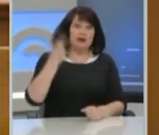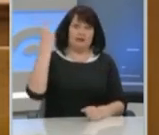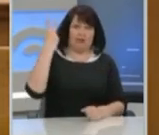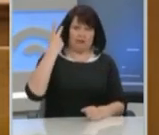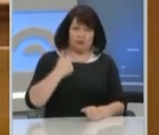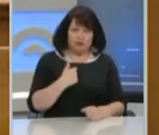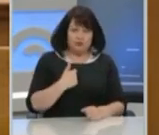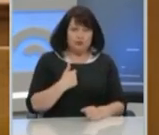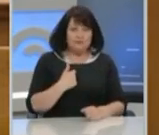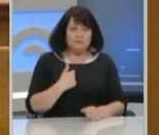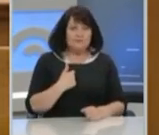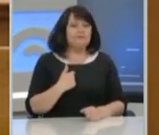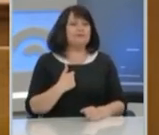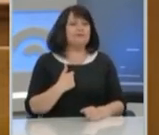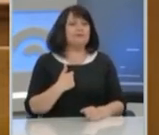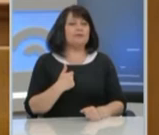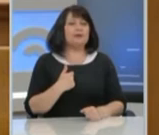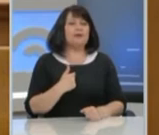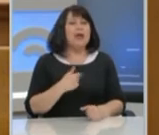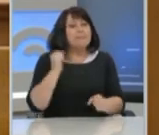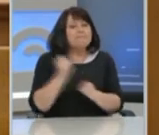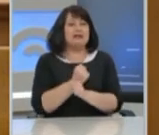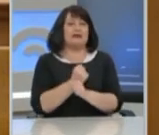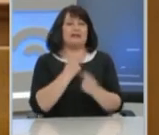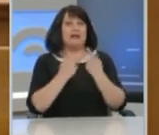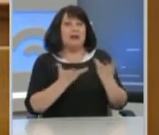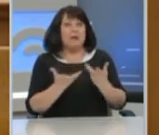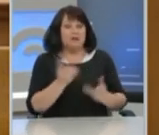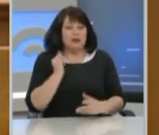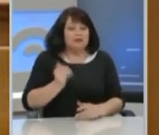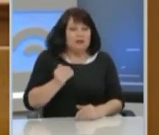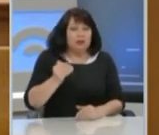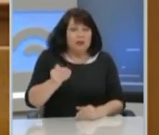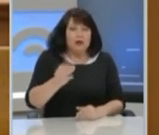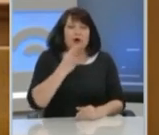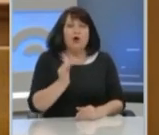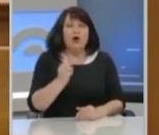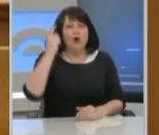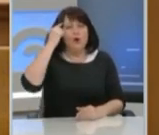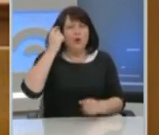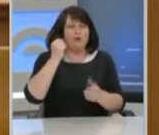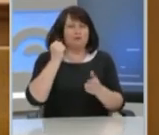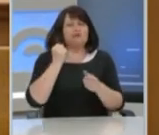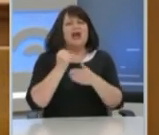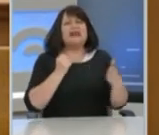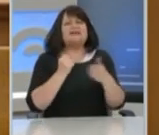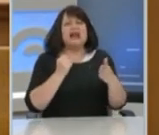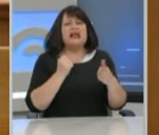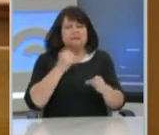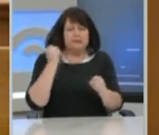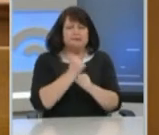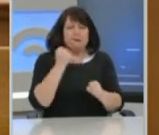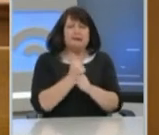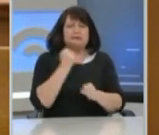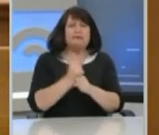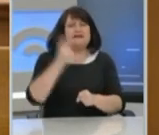μας κατηγορούσατε ότι δεν κλείνουμε τη διαπραγμάτευση, γιατί λέει έχουμε αριστερές ιδεοληψίες, επειδή διεκδικούμε